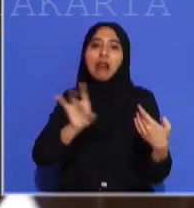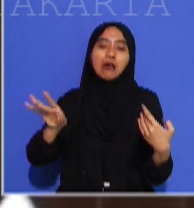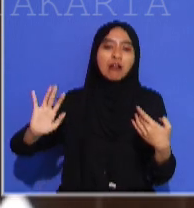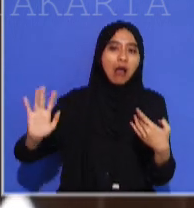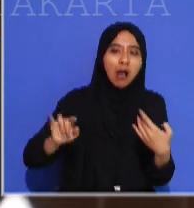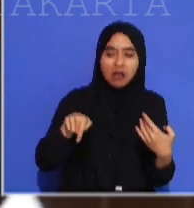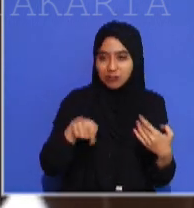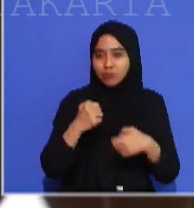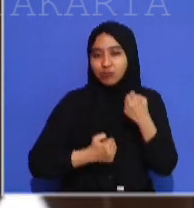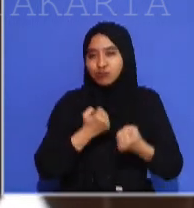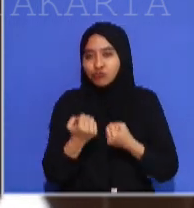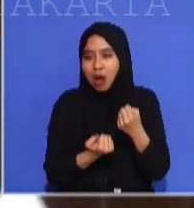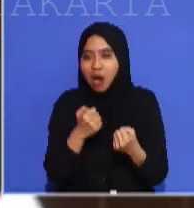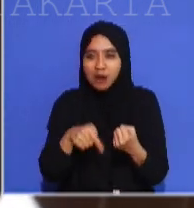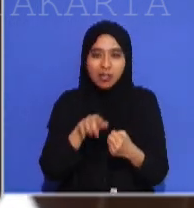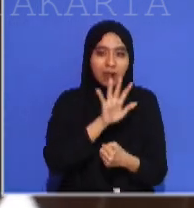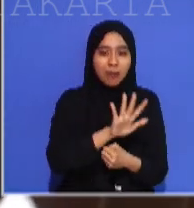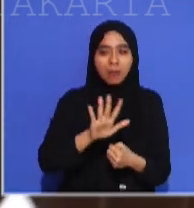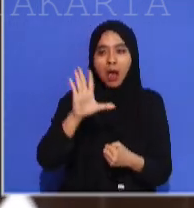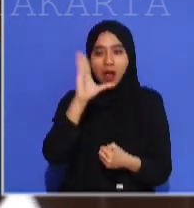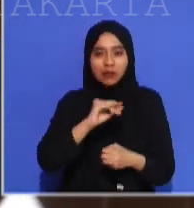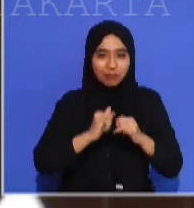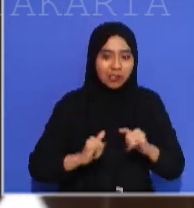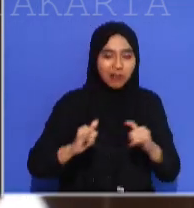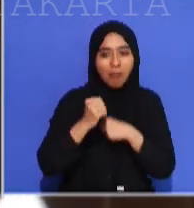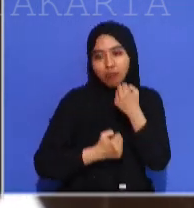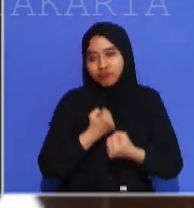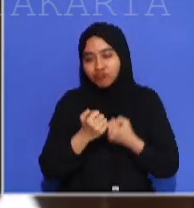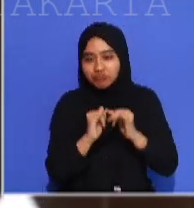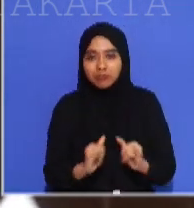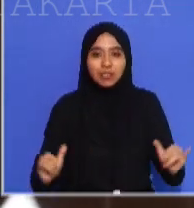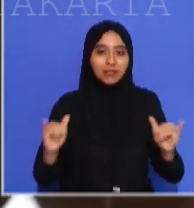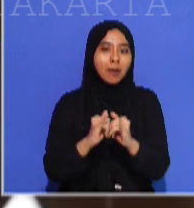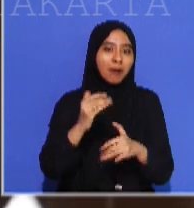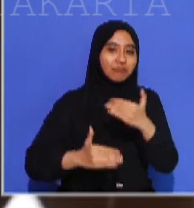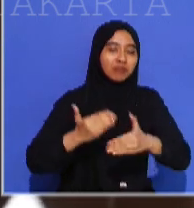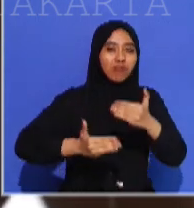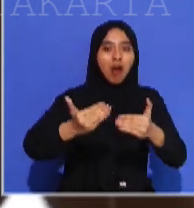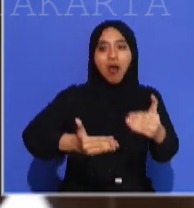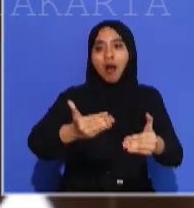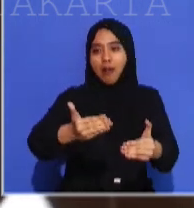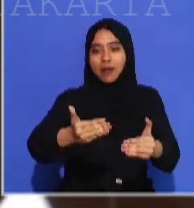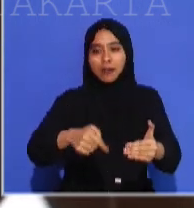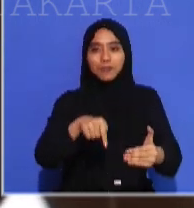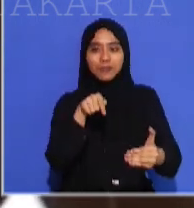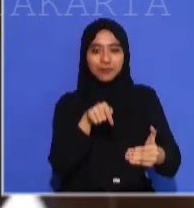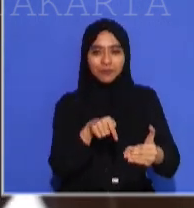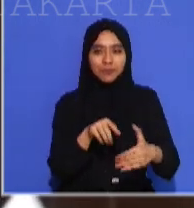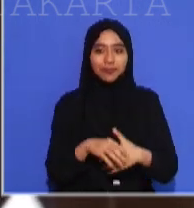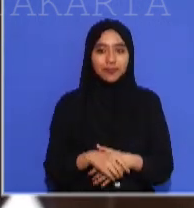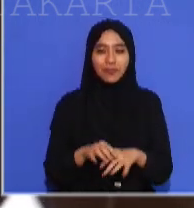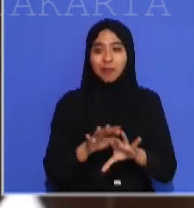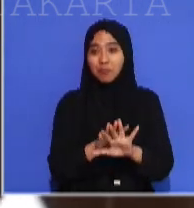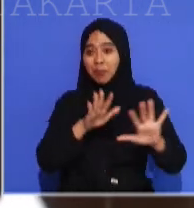untuk 55 orang itu bersama. Menyamakan gerak, menyamakan langkah. Walaupun kita beda-beda partai,